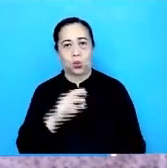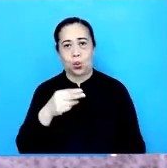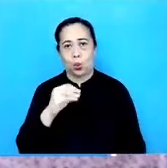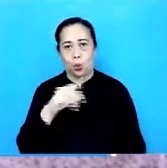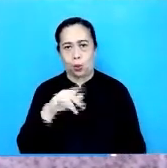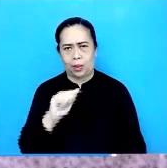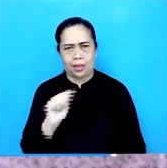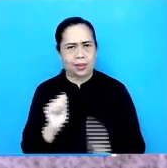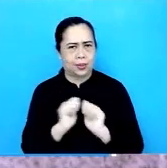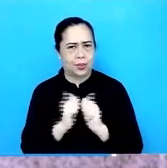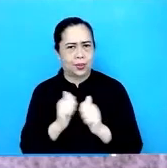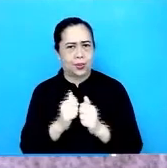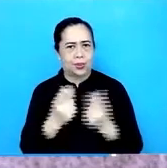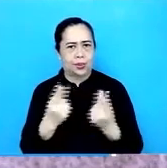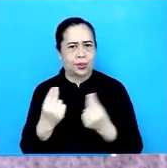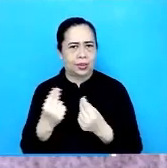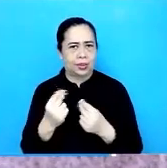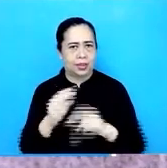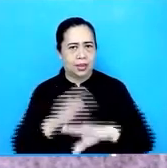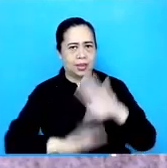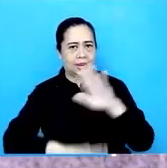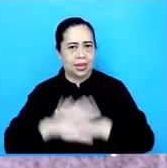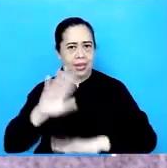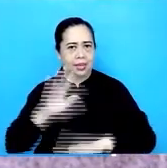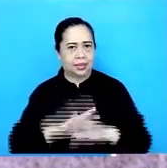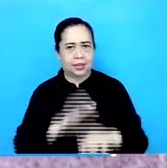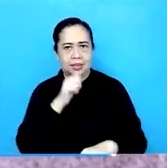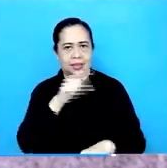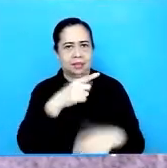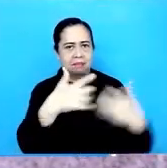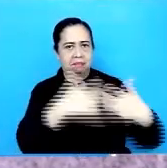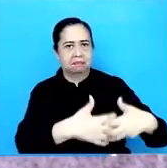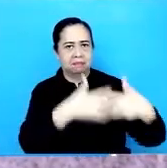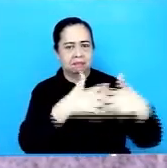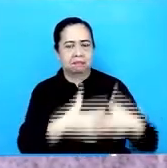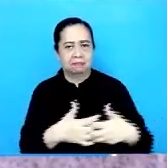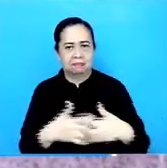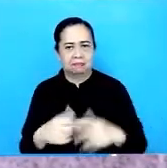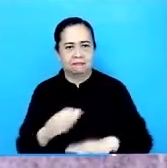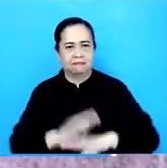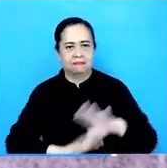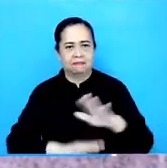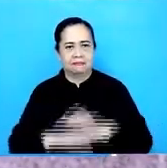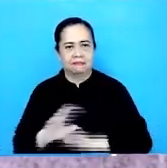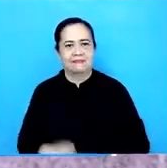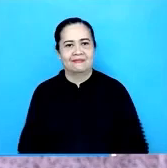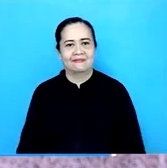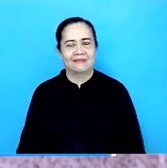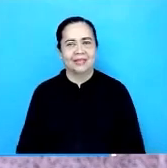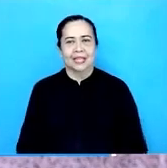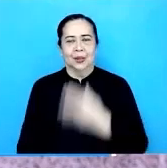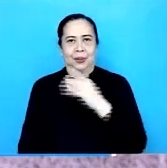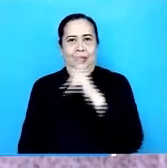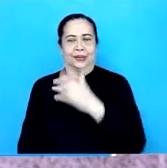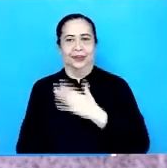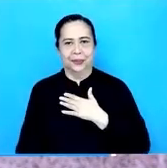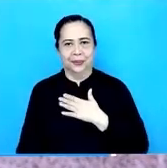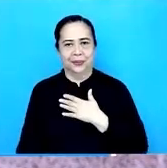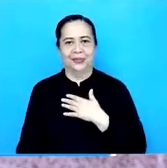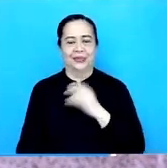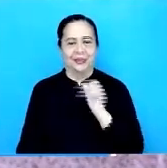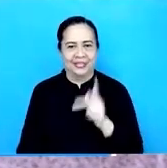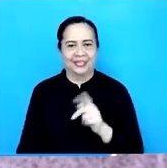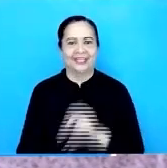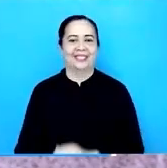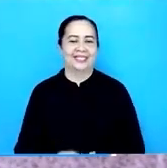paano ba tayong gagawa? By hand lang ito, hindi ko kumbara dun sa ginagawa nyo sa factory. So we'll test your skills. Good luck sa'yo. Do you have skills? Okay.